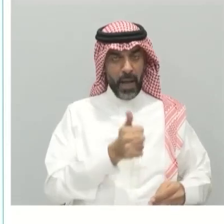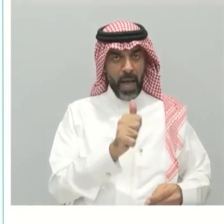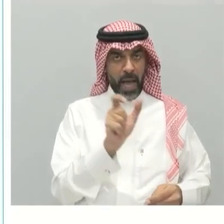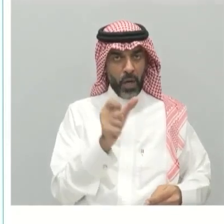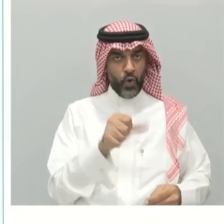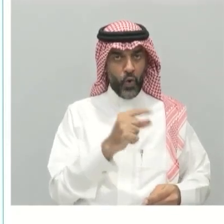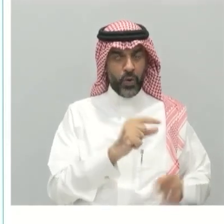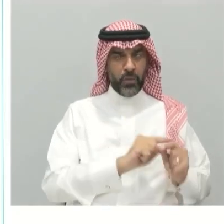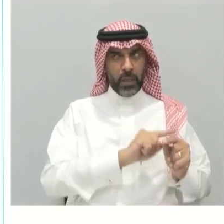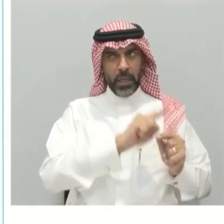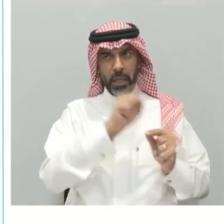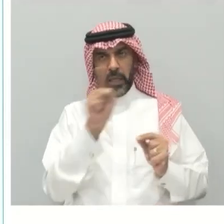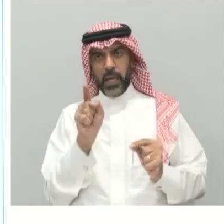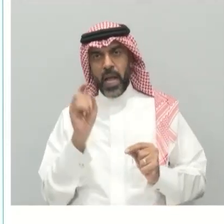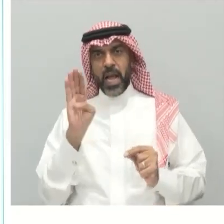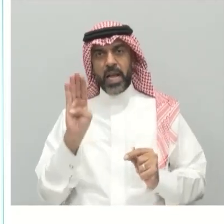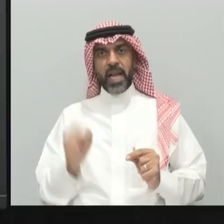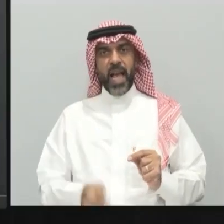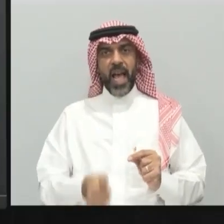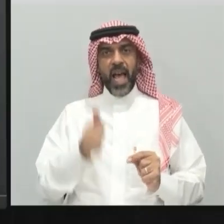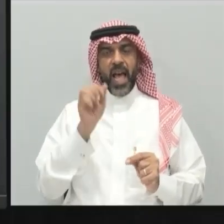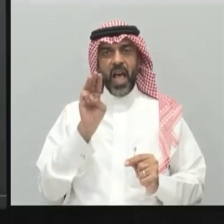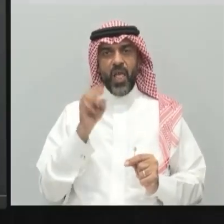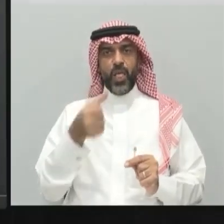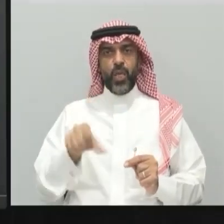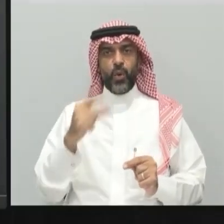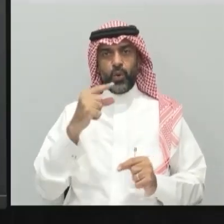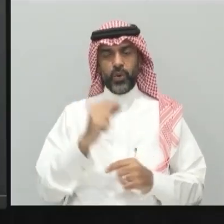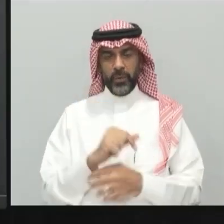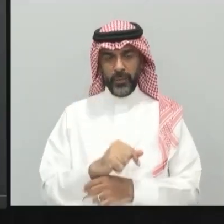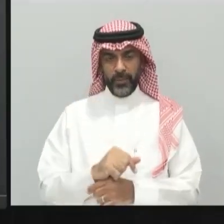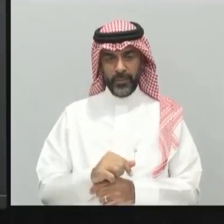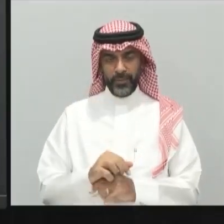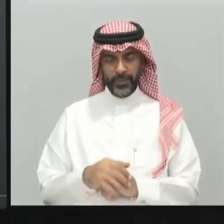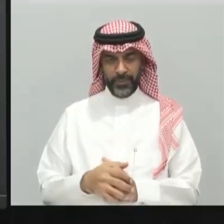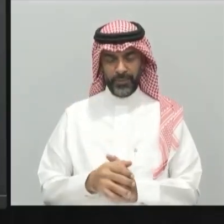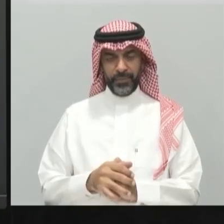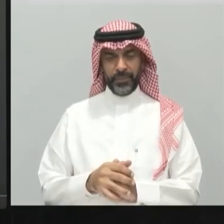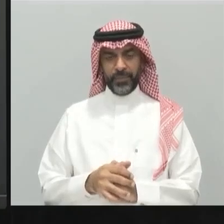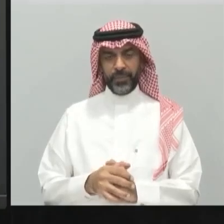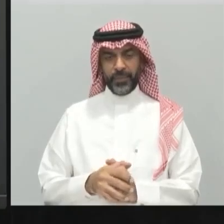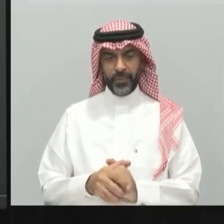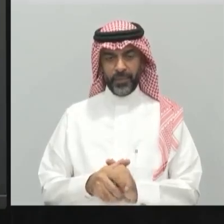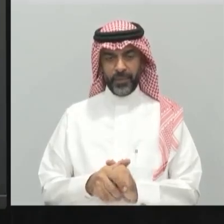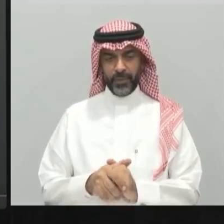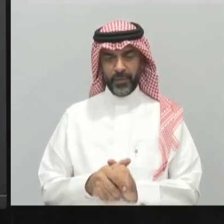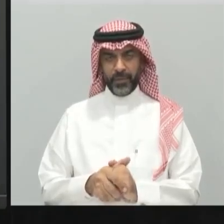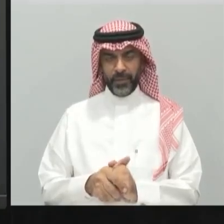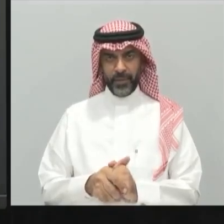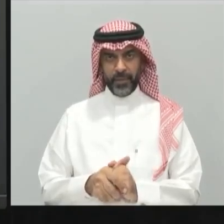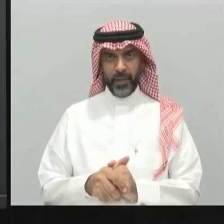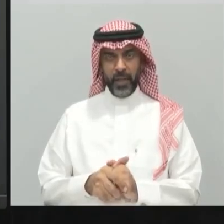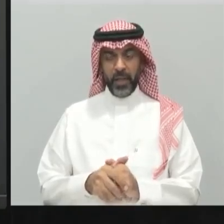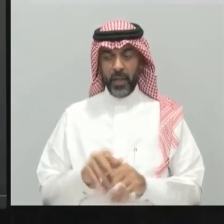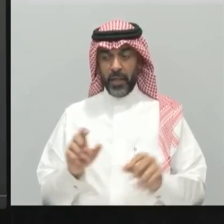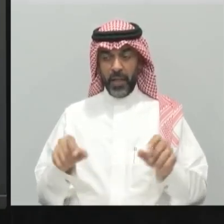الى الكاثود بمعنى انه جهود الاقطاب الم موجوده عندي هنا الاثنين لابد ان يكون ماذا لابد ان يكون مختلفه ليش تكون